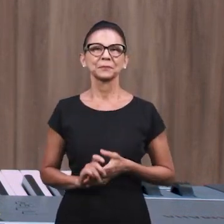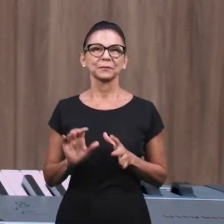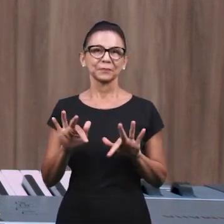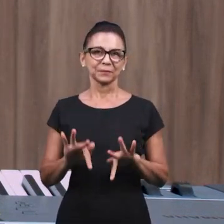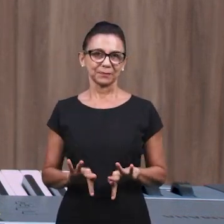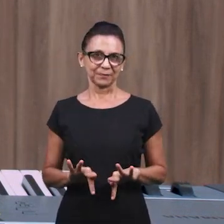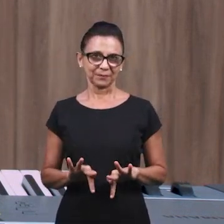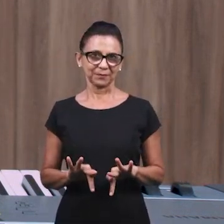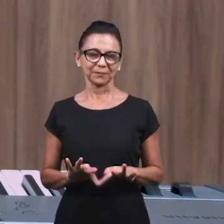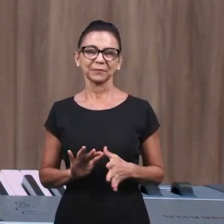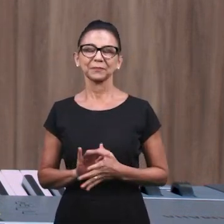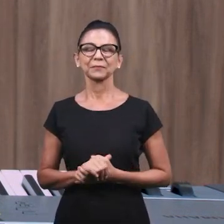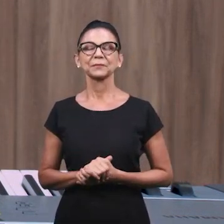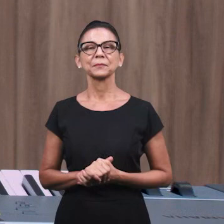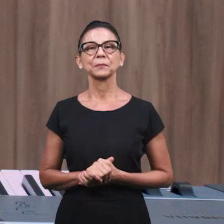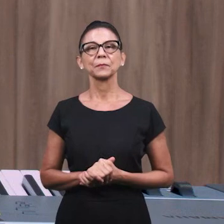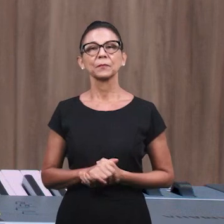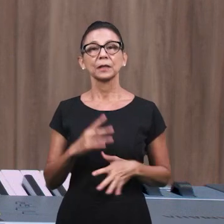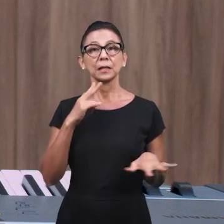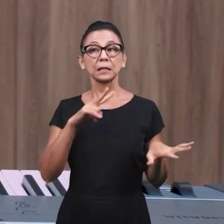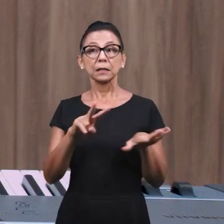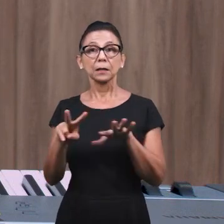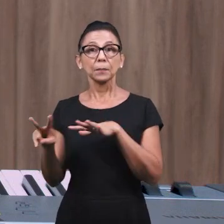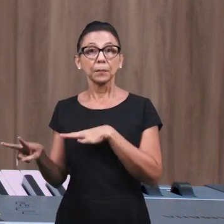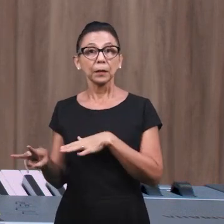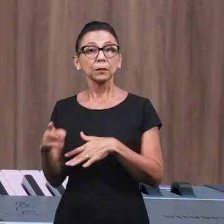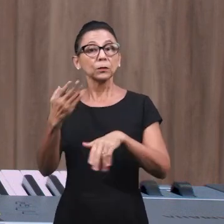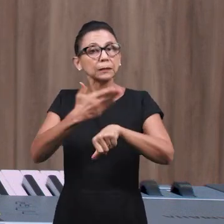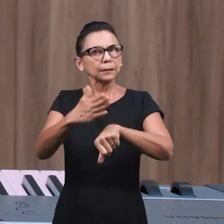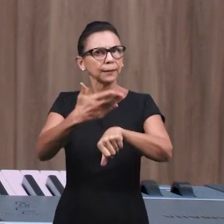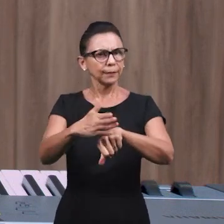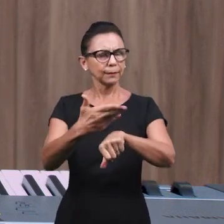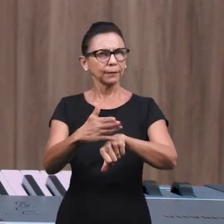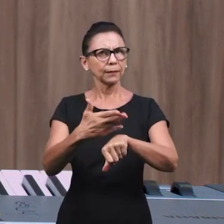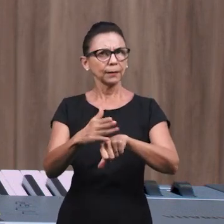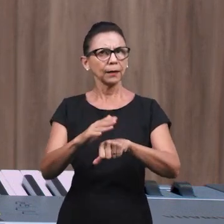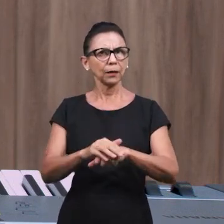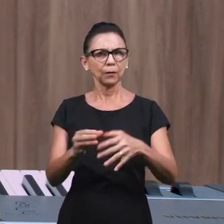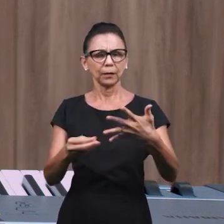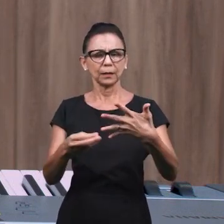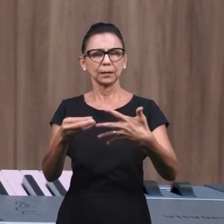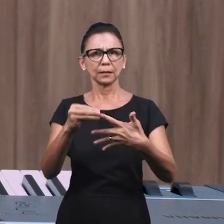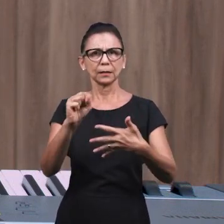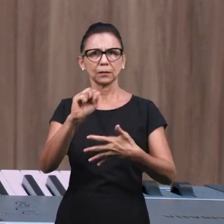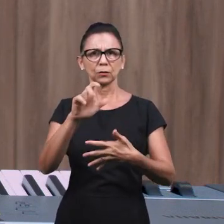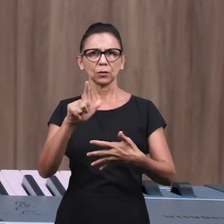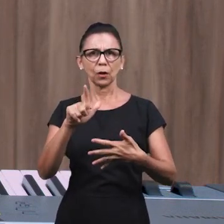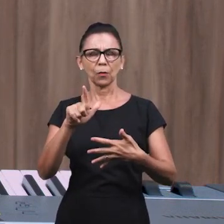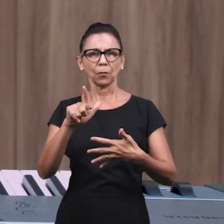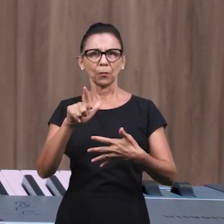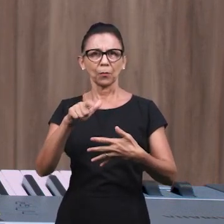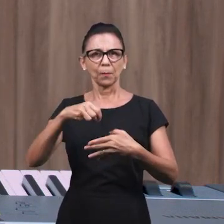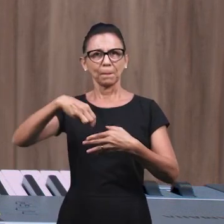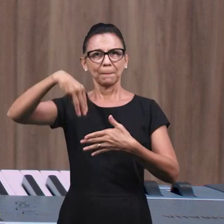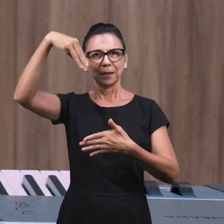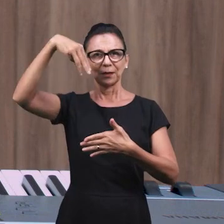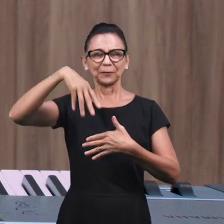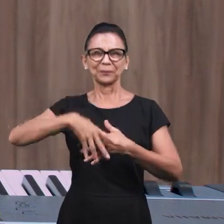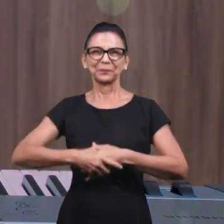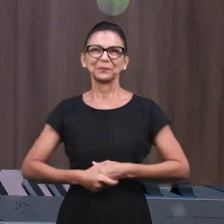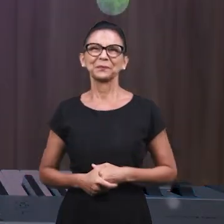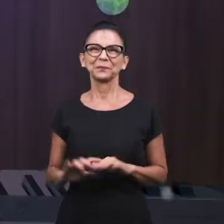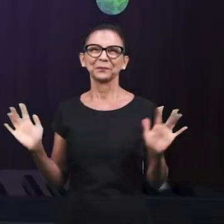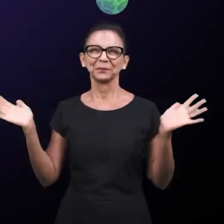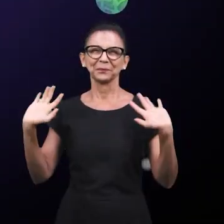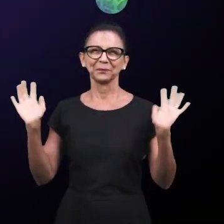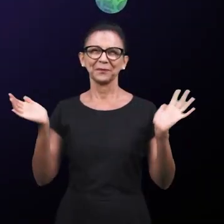allons terminer notre étude comme ça. Et cette semaine, je vous demande de vous entraîner beaucoup la gamme de sol majeur. À la prochaine